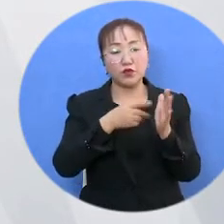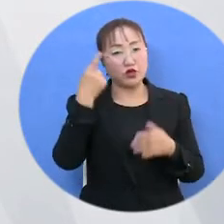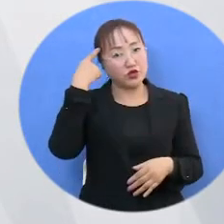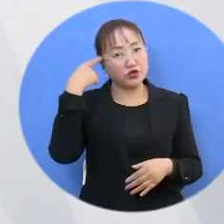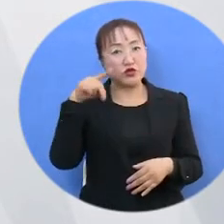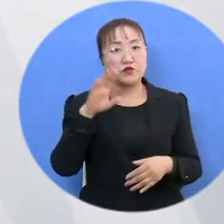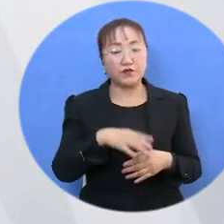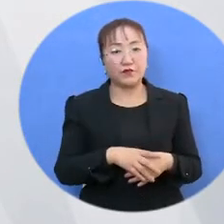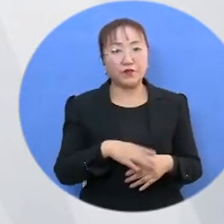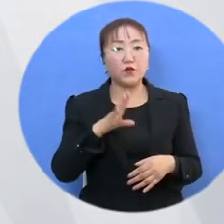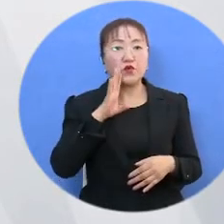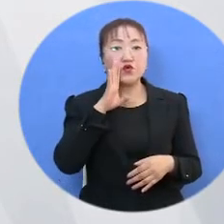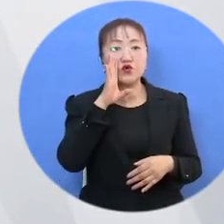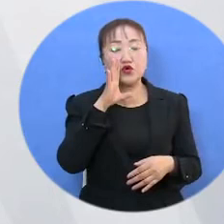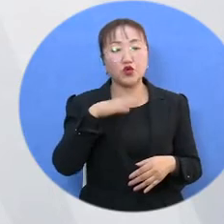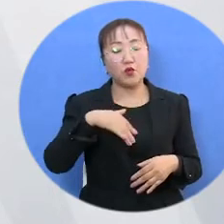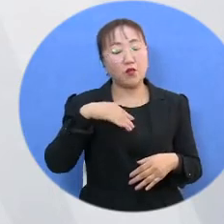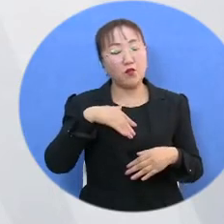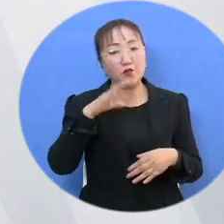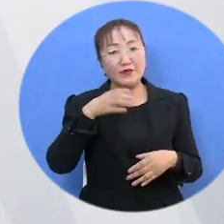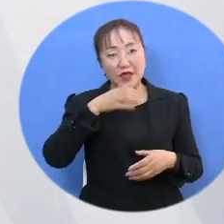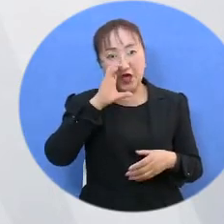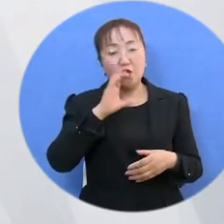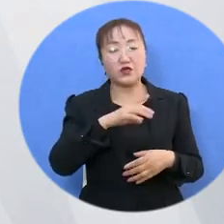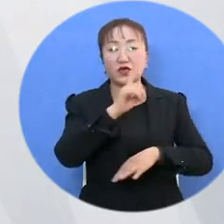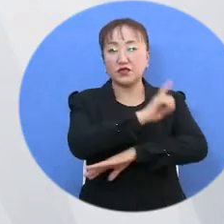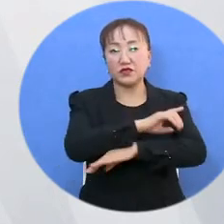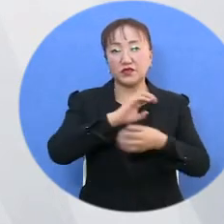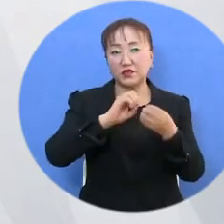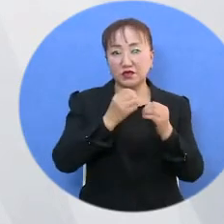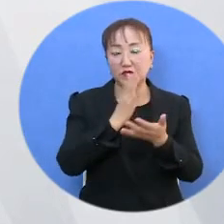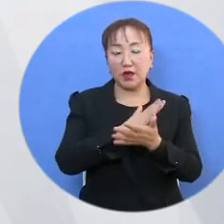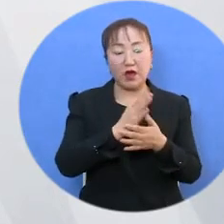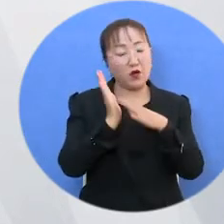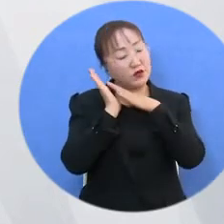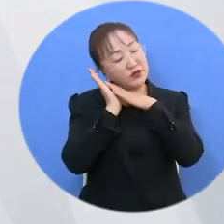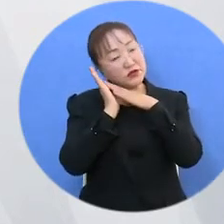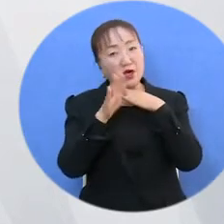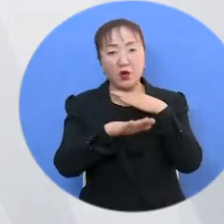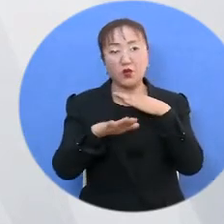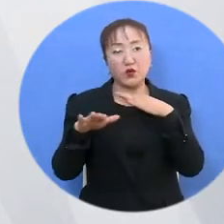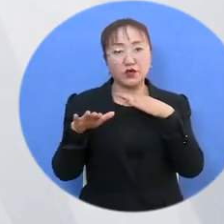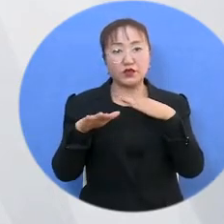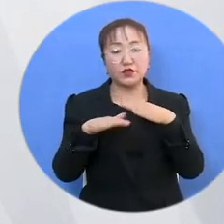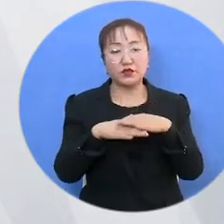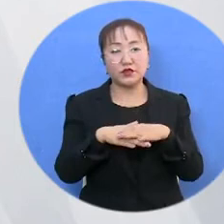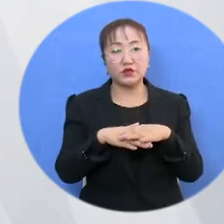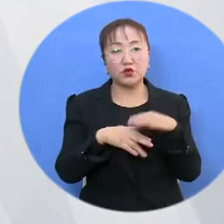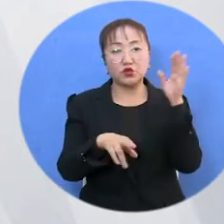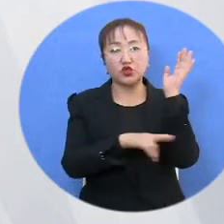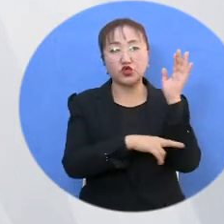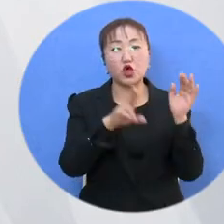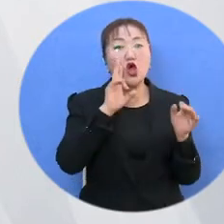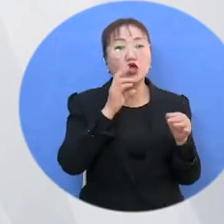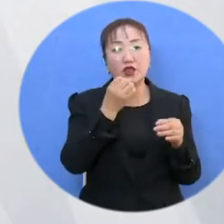Өглөөний ундаа ууж байгаа хүүхэд байна. Хичээлээ хийж байгаа сурагчид, унтаж байгаа хүүхэд, үдийн хоолоо идэж